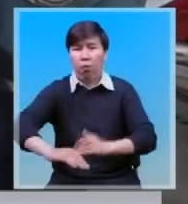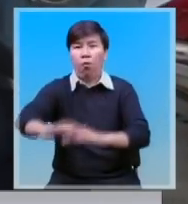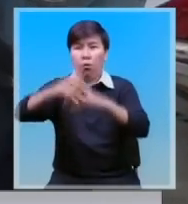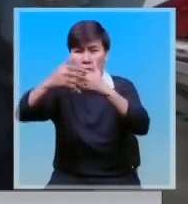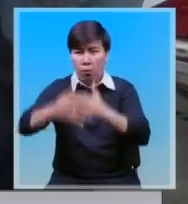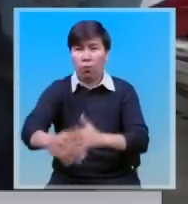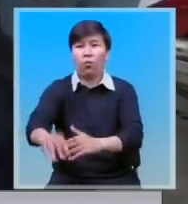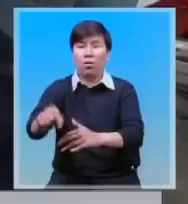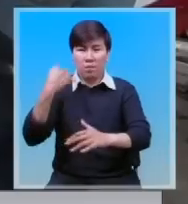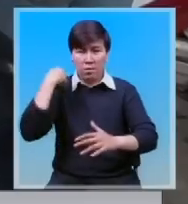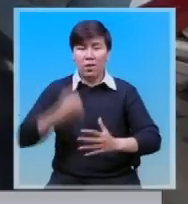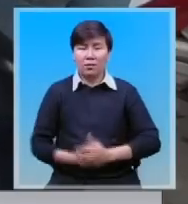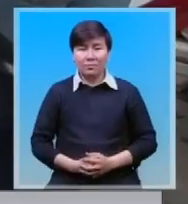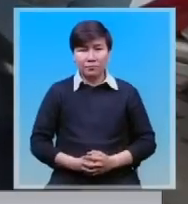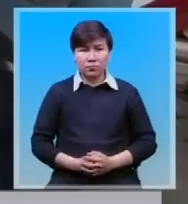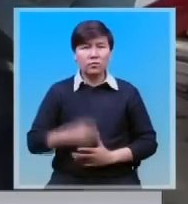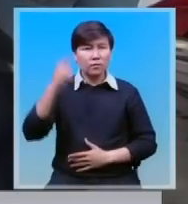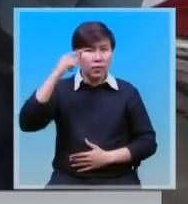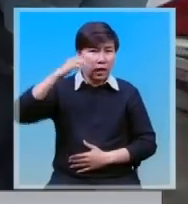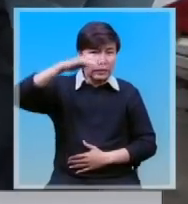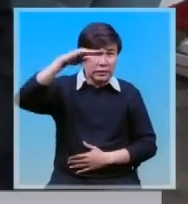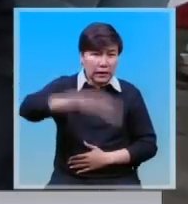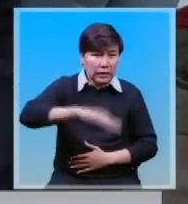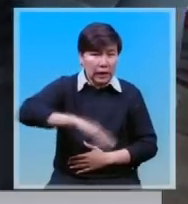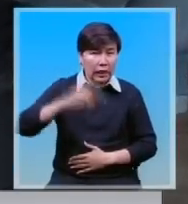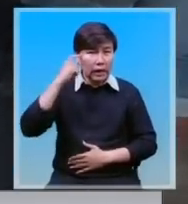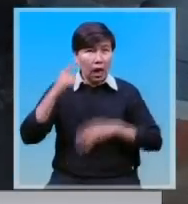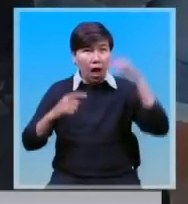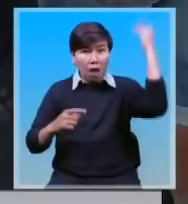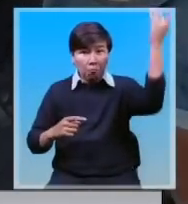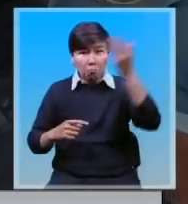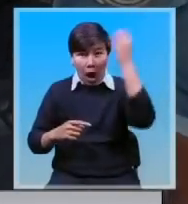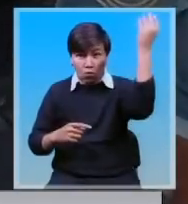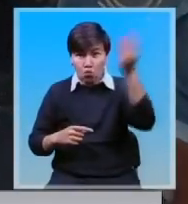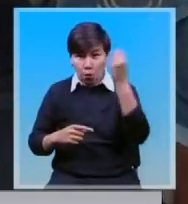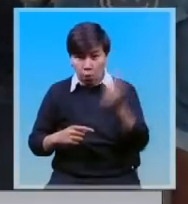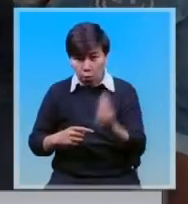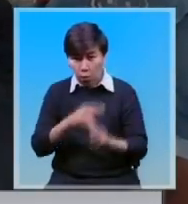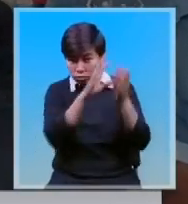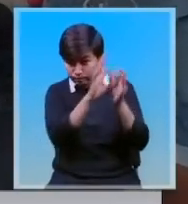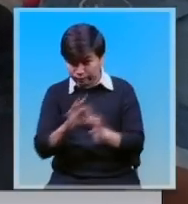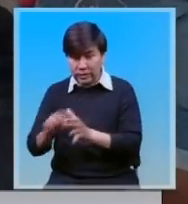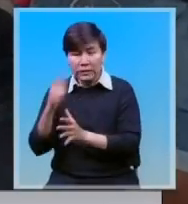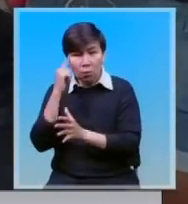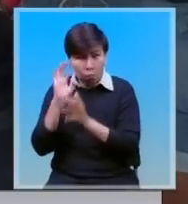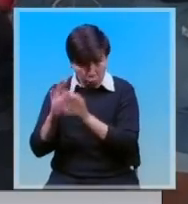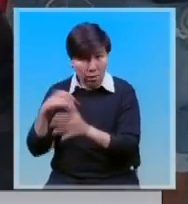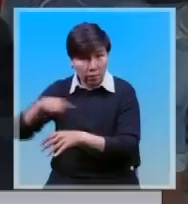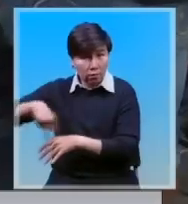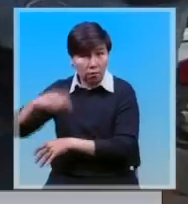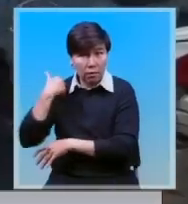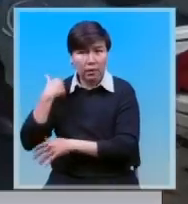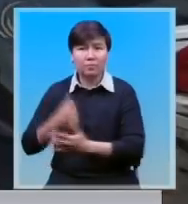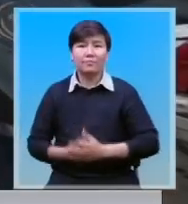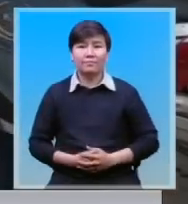านี้ในเรื่องของอิทธิพลที่เราอาจจะได้รับจากพายุปลาบึกเนี่ยค่ะที่ชาวบ้านยังกังวลอยู ่ก็ถ้าพูดถึงกังว